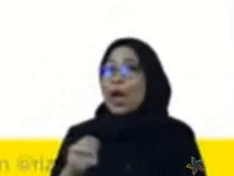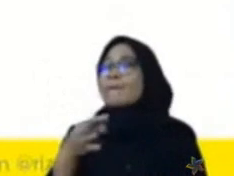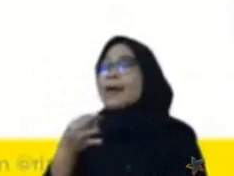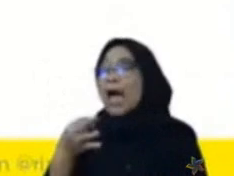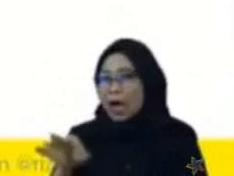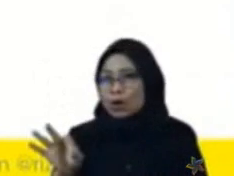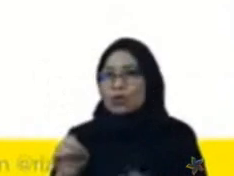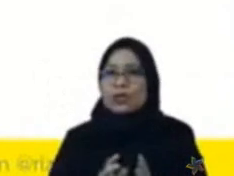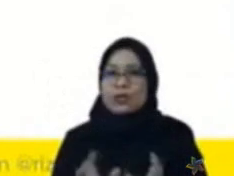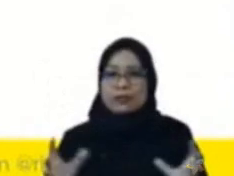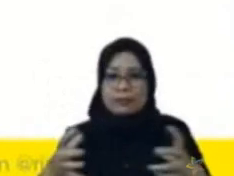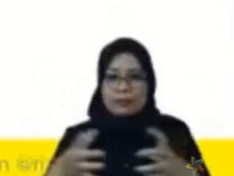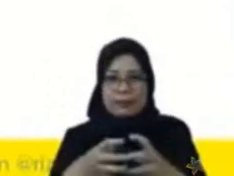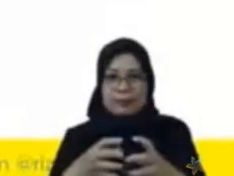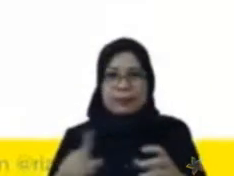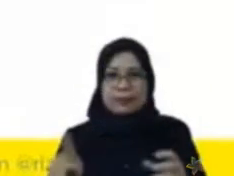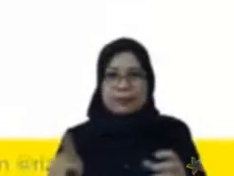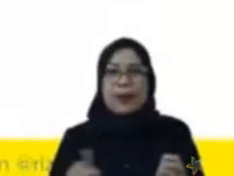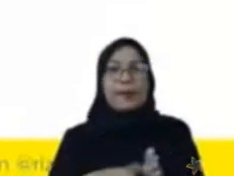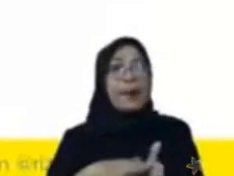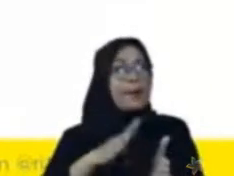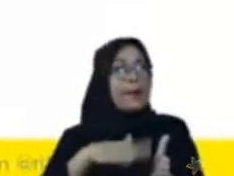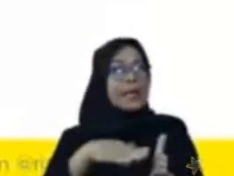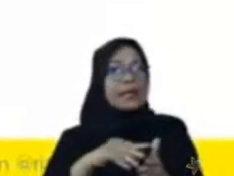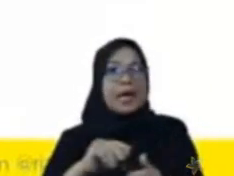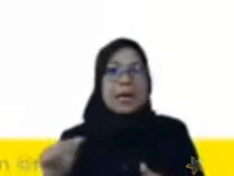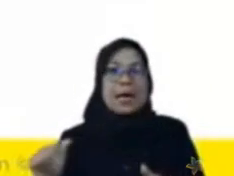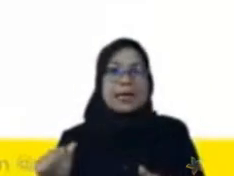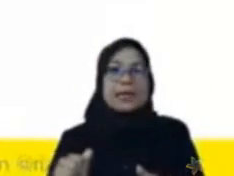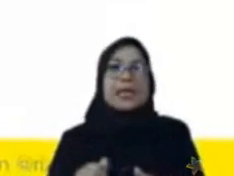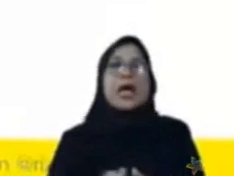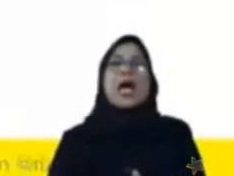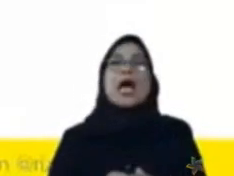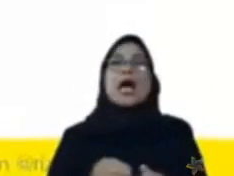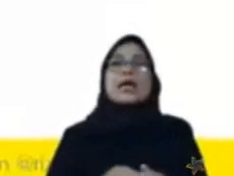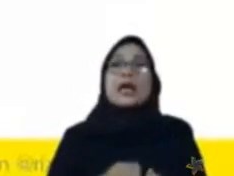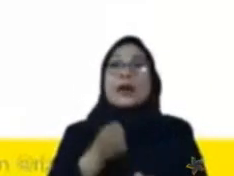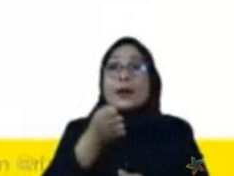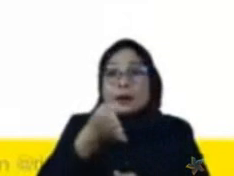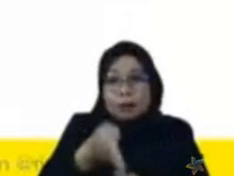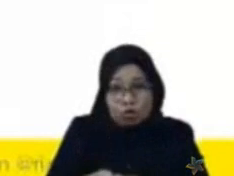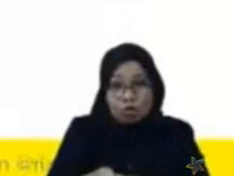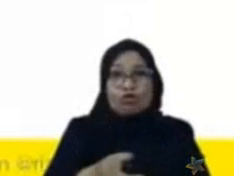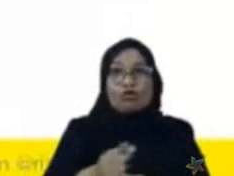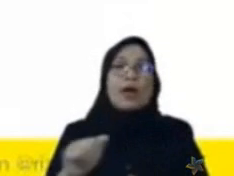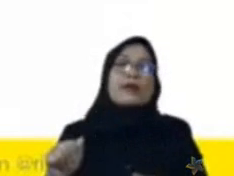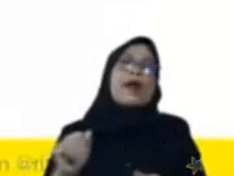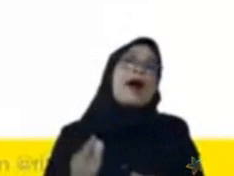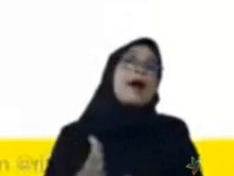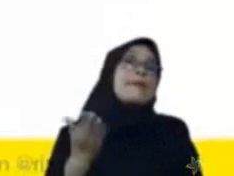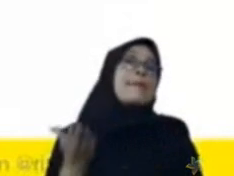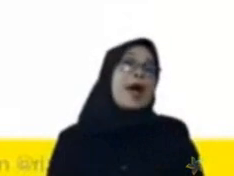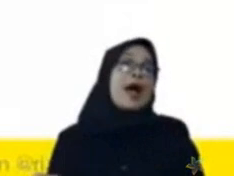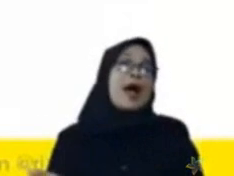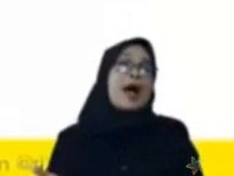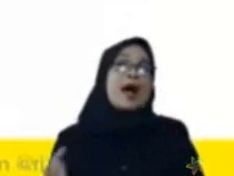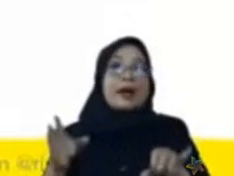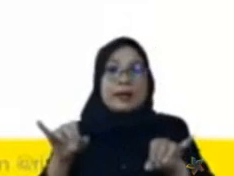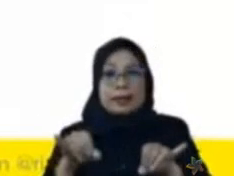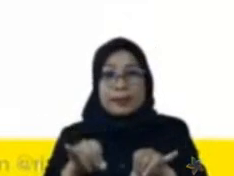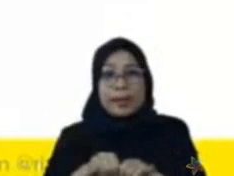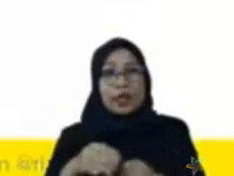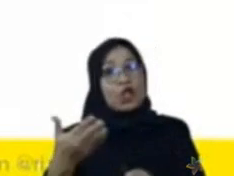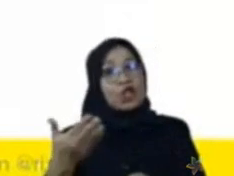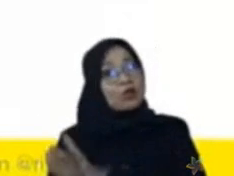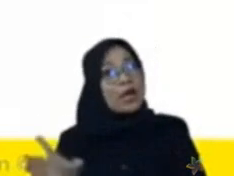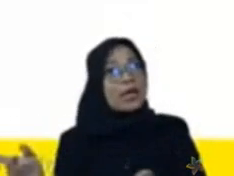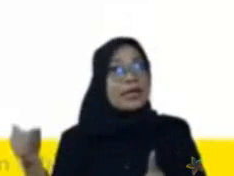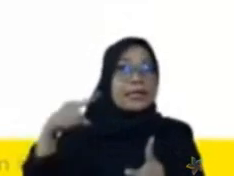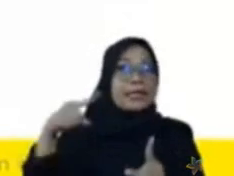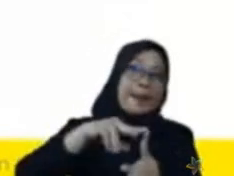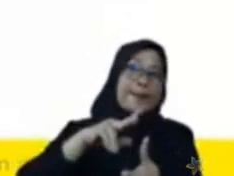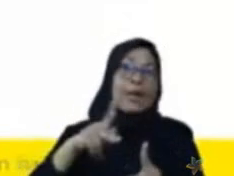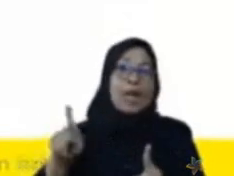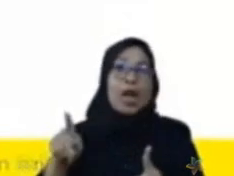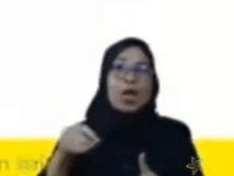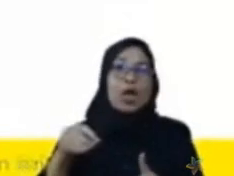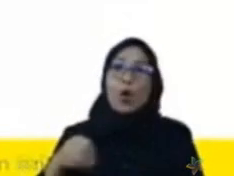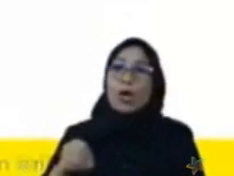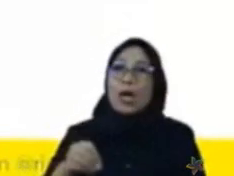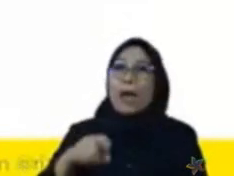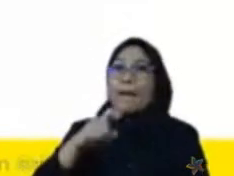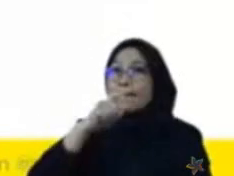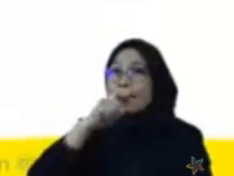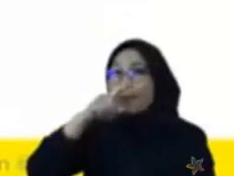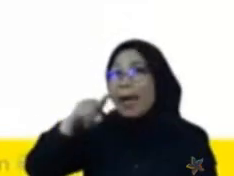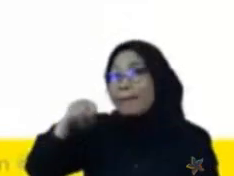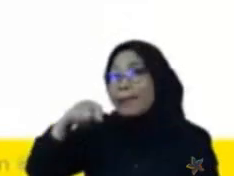mata pelajarannya dan menentukan tujuan pembelajaran. Seperti yang disampaikan oleh Pak Menteri